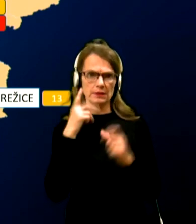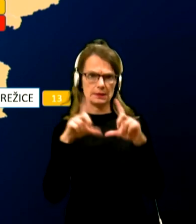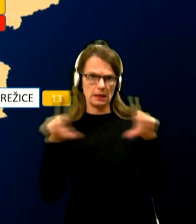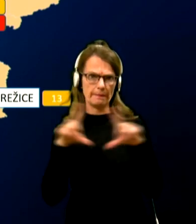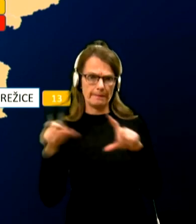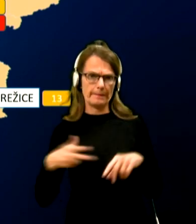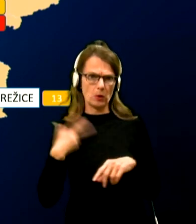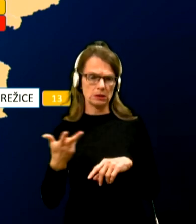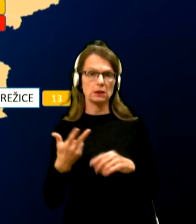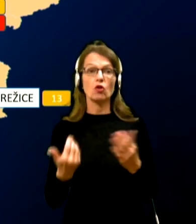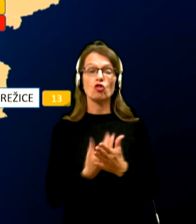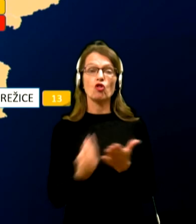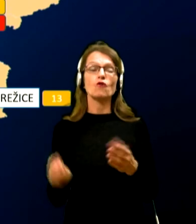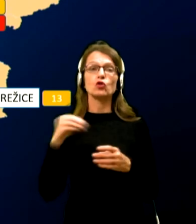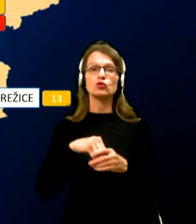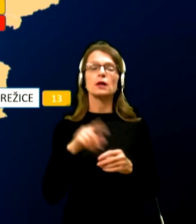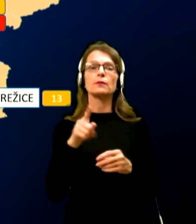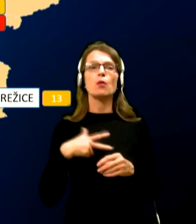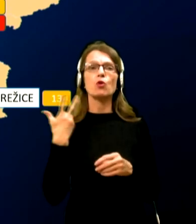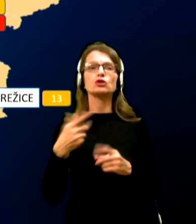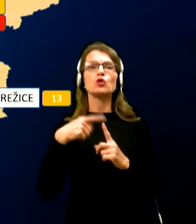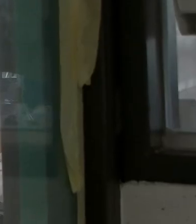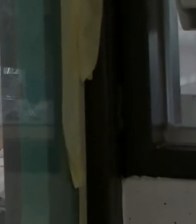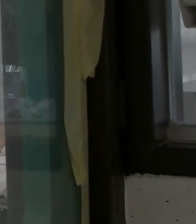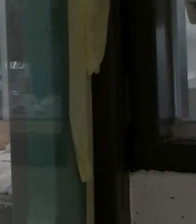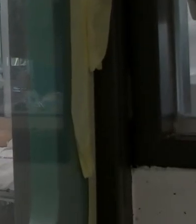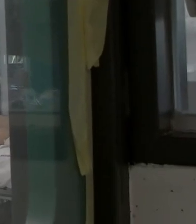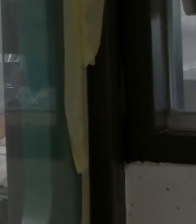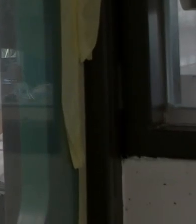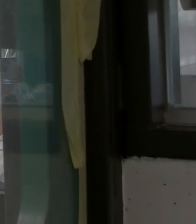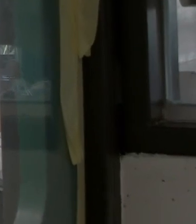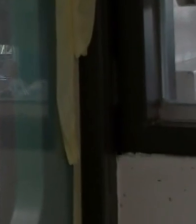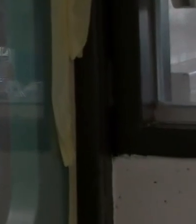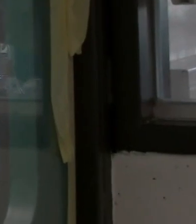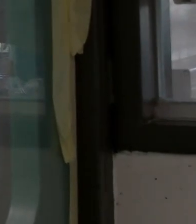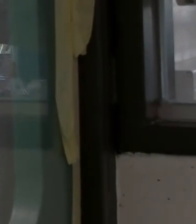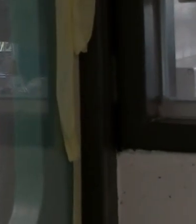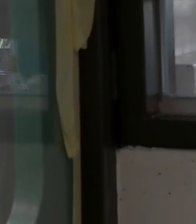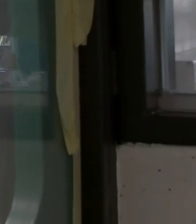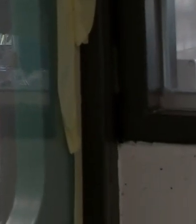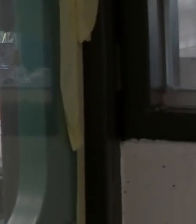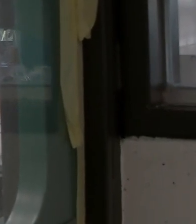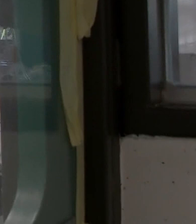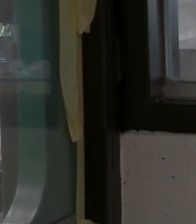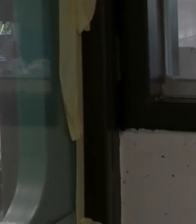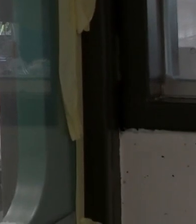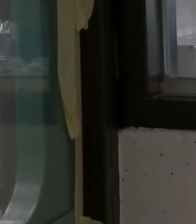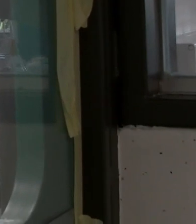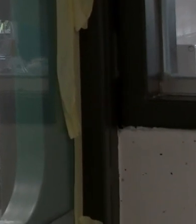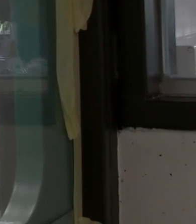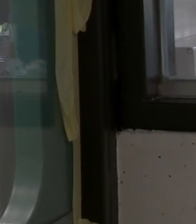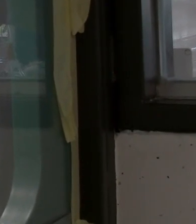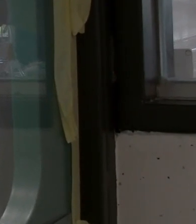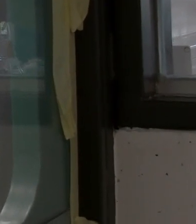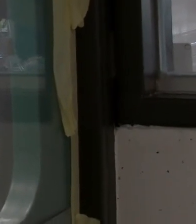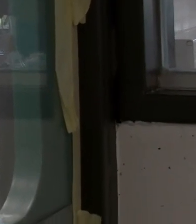od tega je na novo dodana že prej omenjena bolnišnica Topolšica. Enega COVID-nega bolnika na intenzivni negi zdravijo en zdravnik in dve